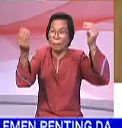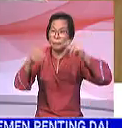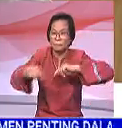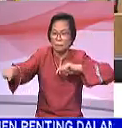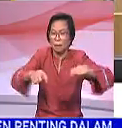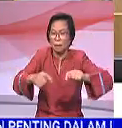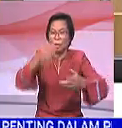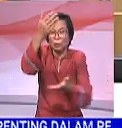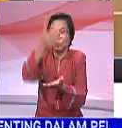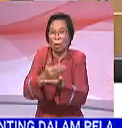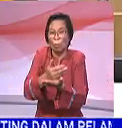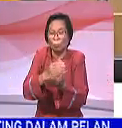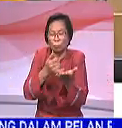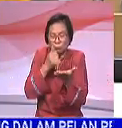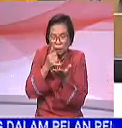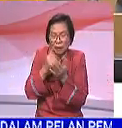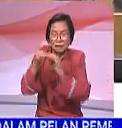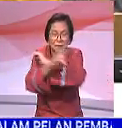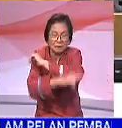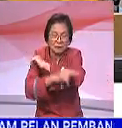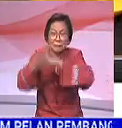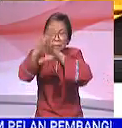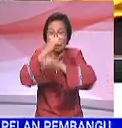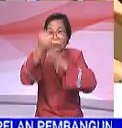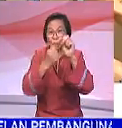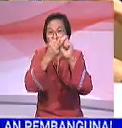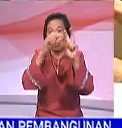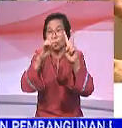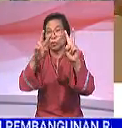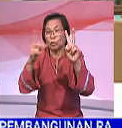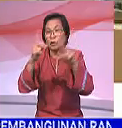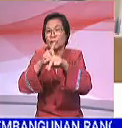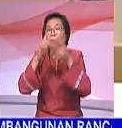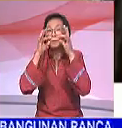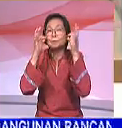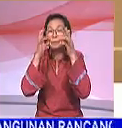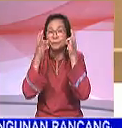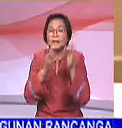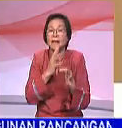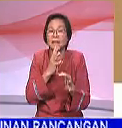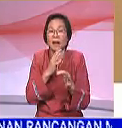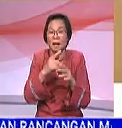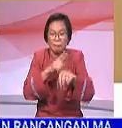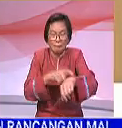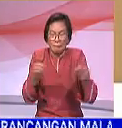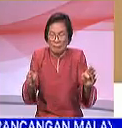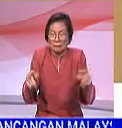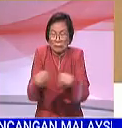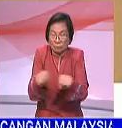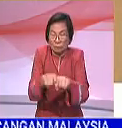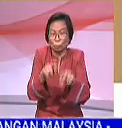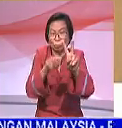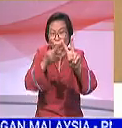tindakan membantu as dadah negeri Wah 2021 di kucing tambahnya pada tempo yang sama